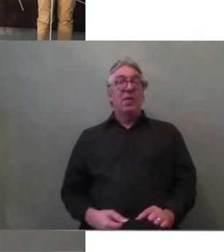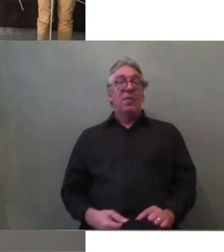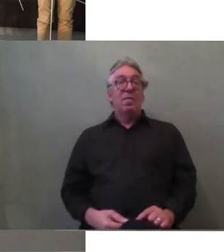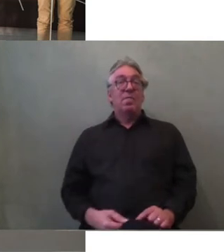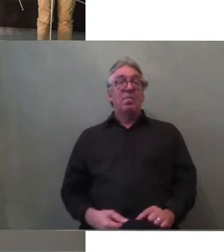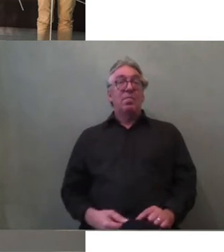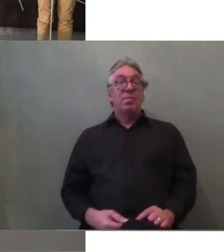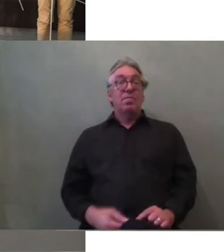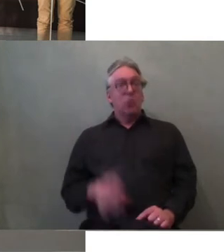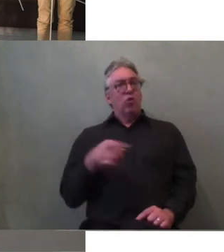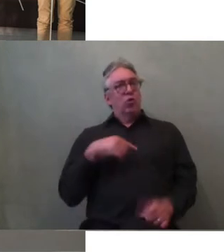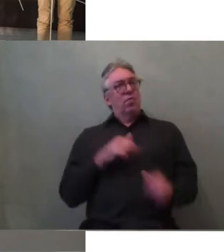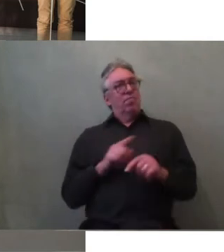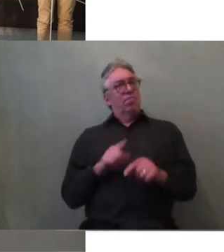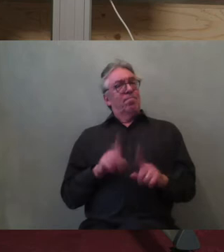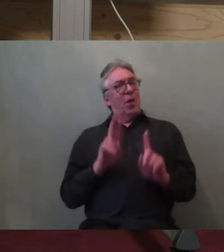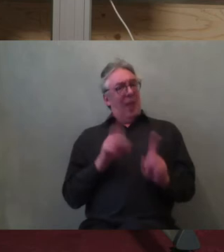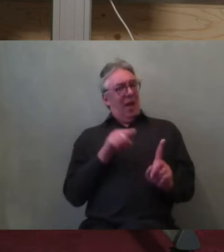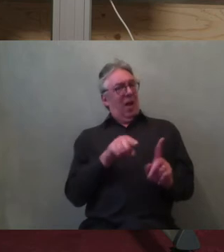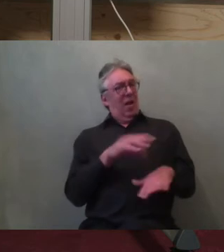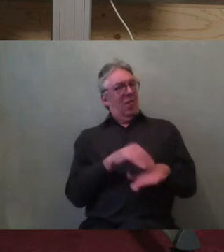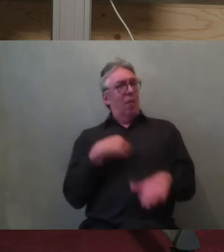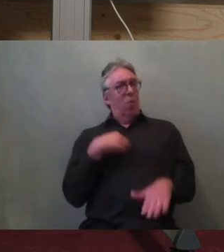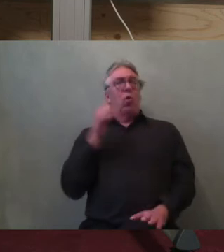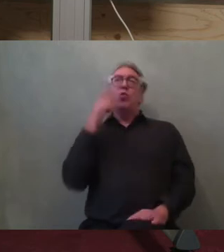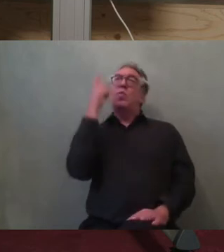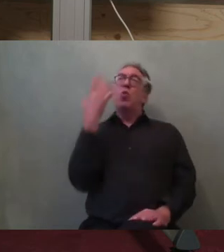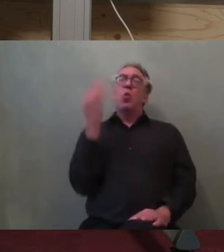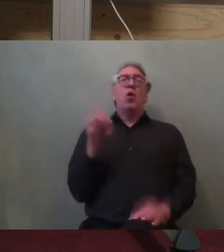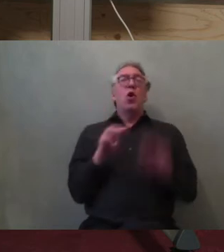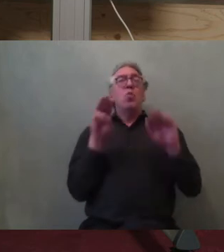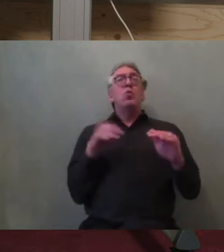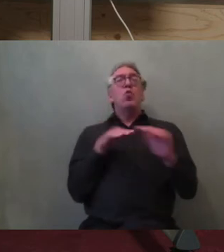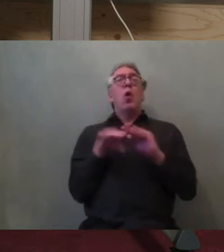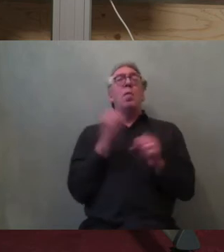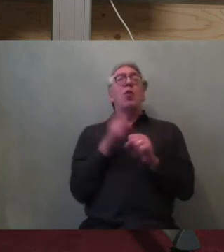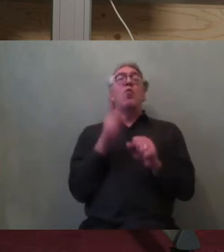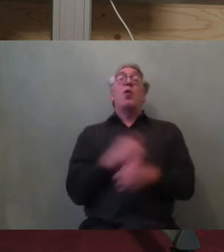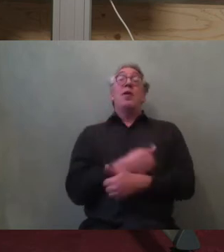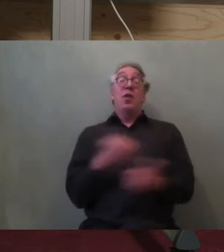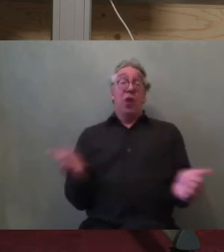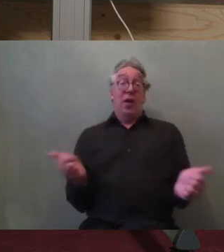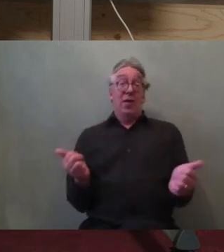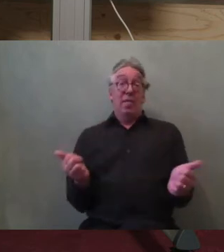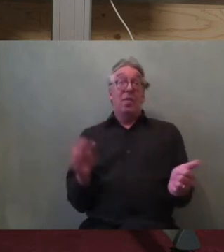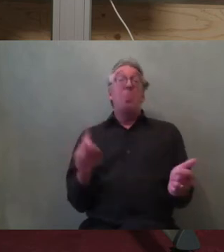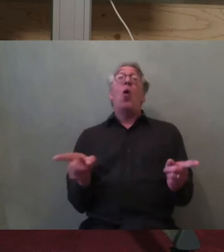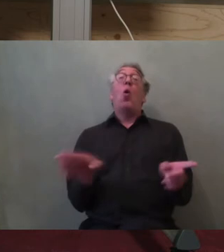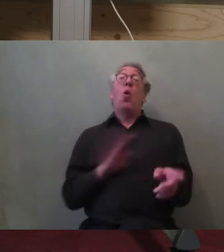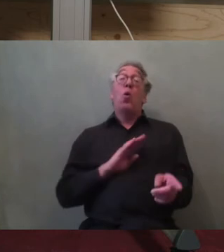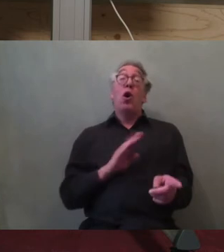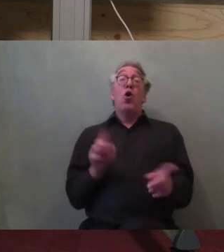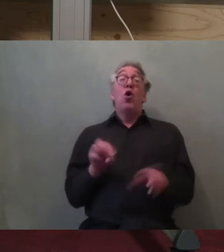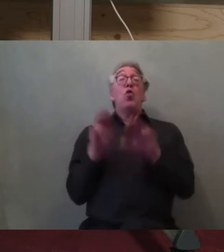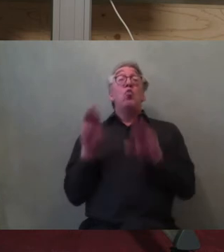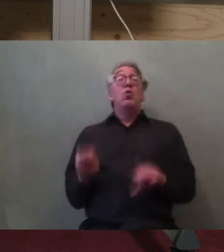gezet hoe je dus het museum toegankelijk kan maken voor iedereen en tegelijkertijd de museumervaring kan verrijken voor iedere